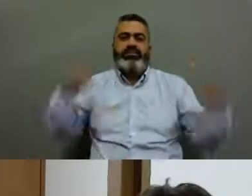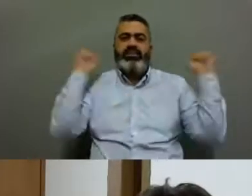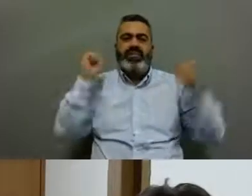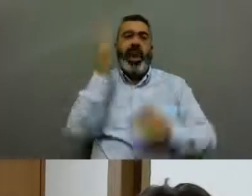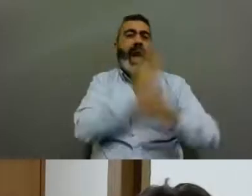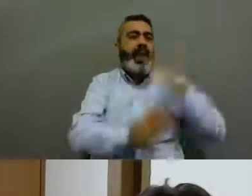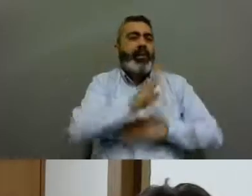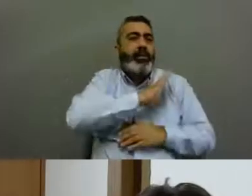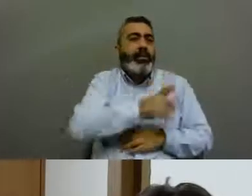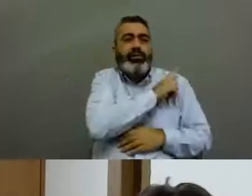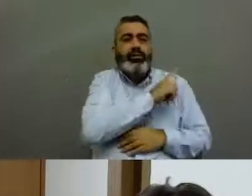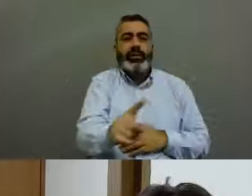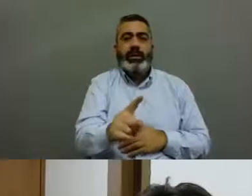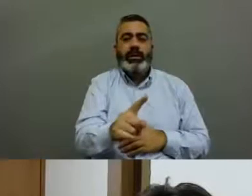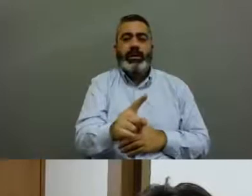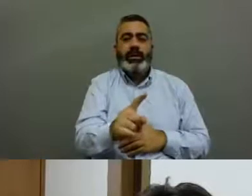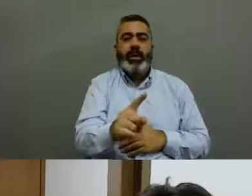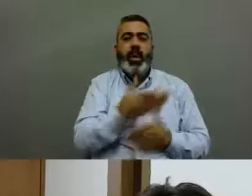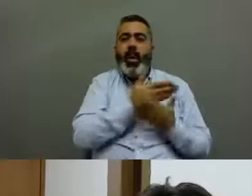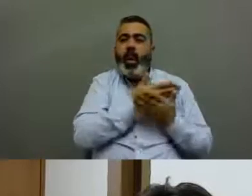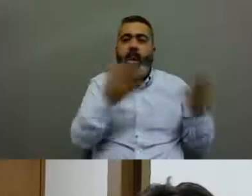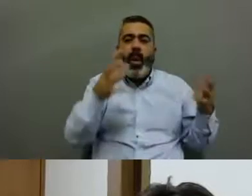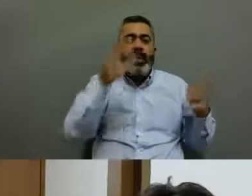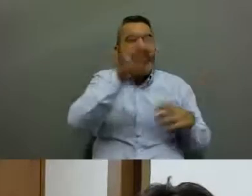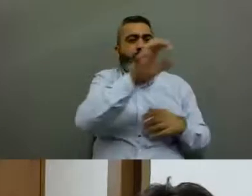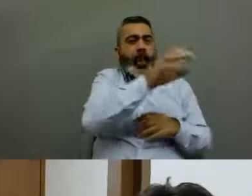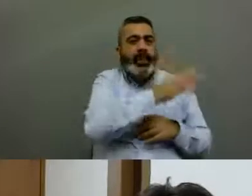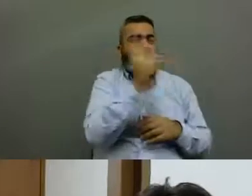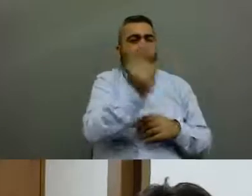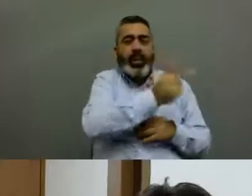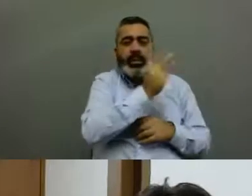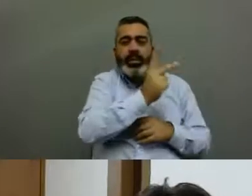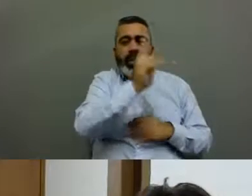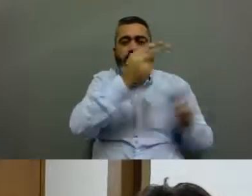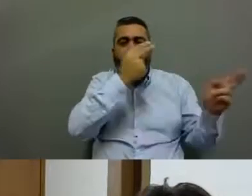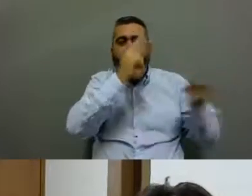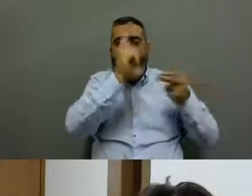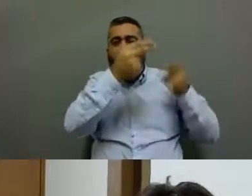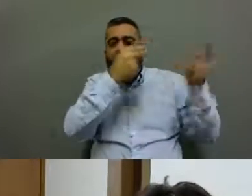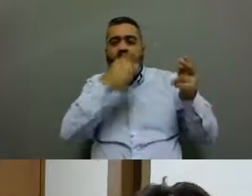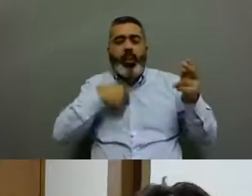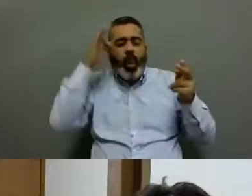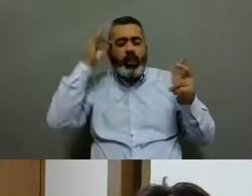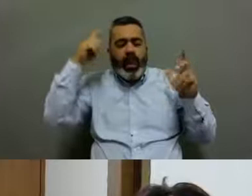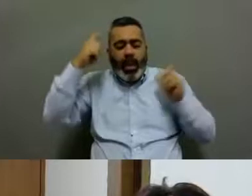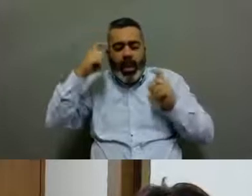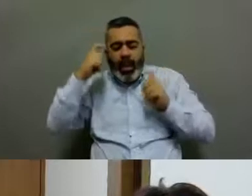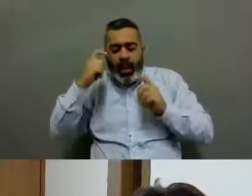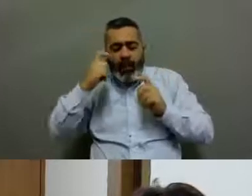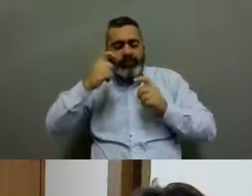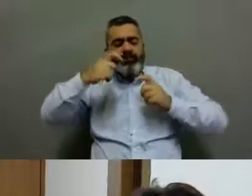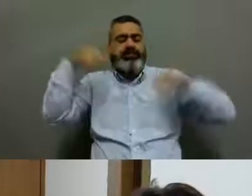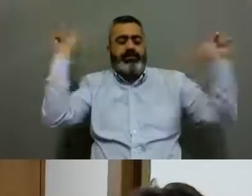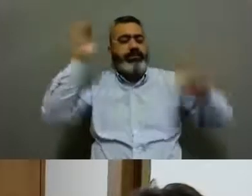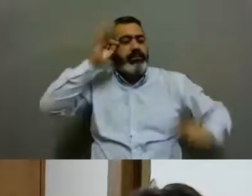όλων των δομών που συνηγορούν με τον ένα με τον άλλο τρόπο στο να περιορίζουν τα όνειρα αυτών των ανθρώπων. Οπότε και εμένα